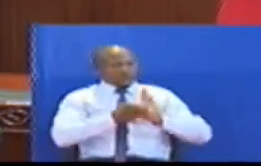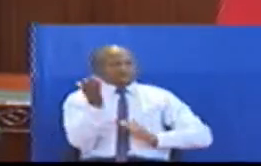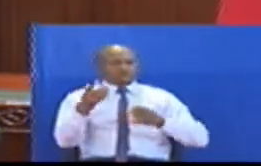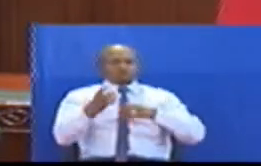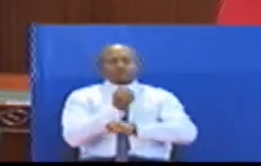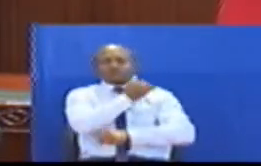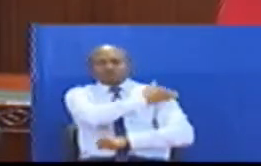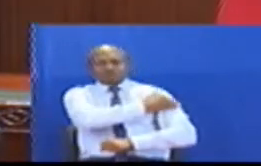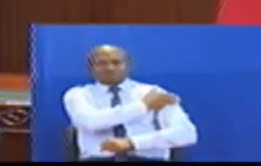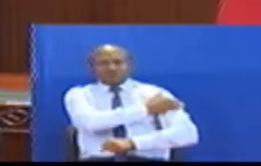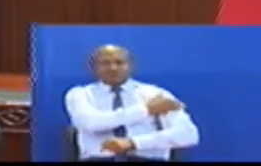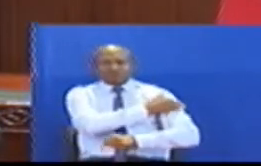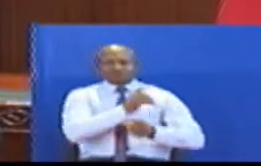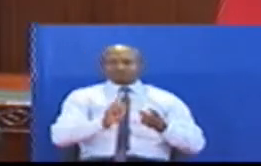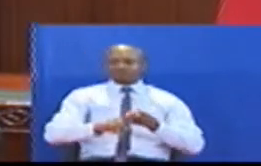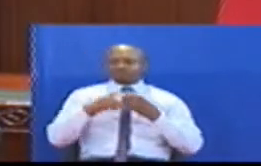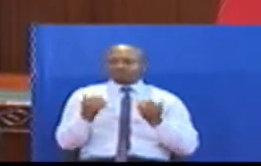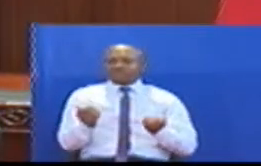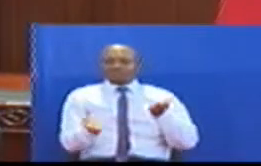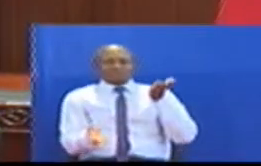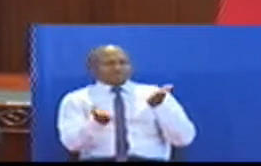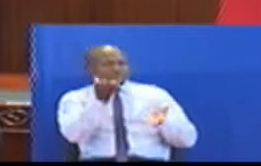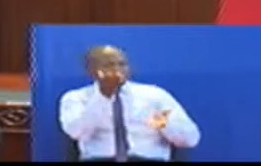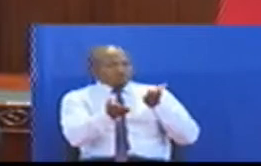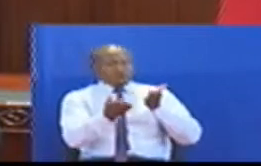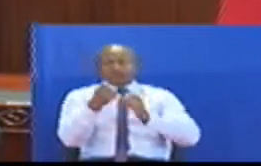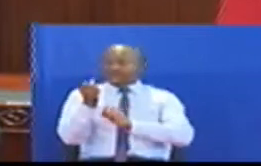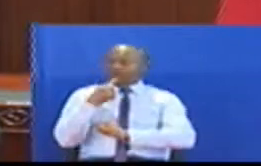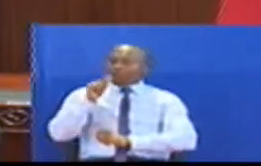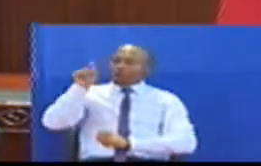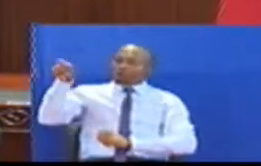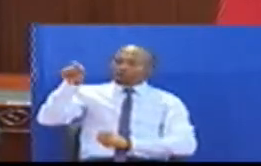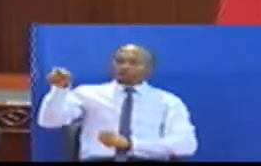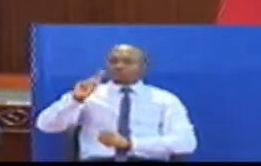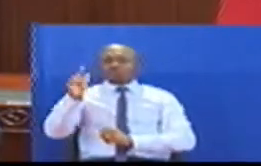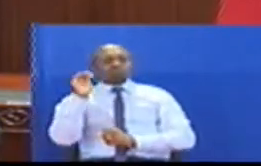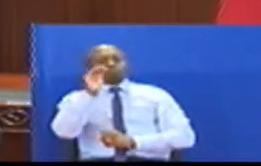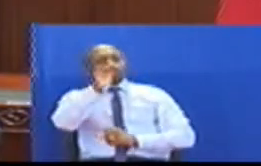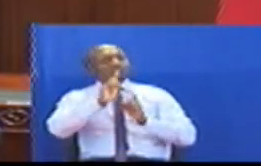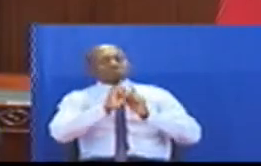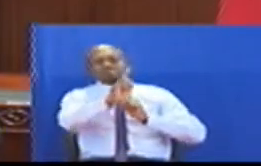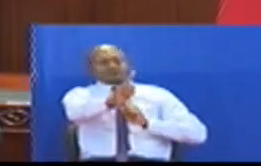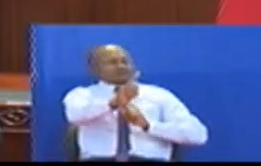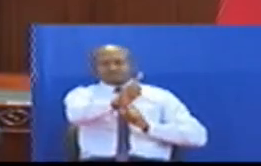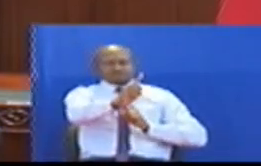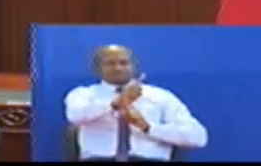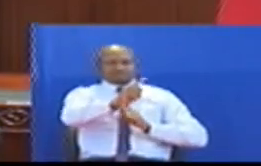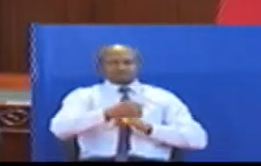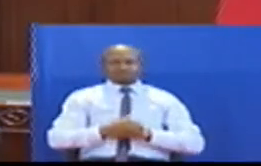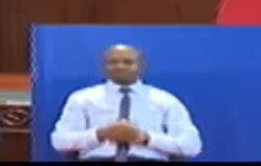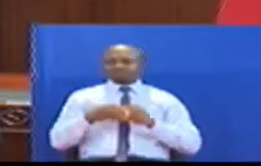huduma za vipimo na dawa huku huku waliko, baada ya kwenda kusafiri kwenda Sikonge makao makuu ya wilaya.